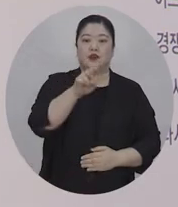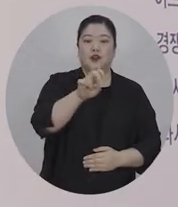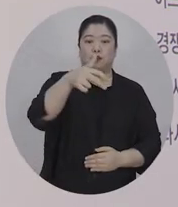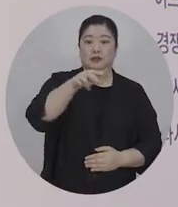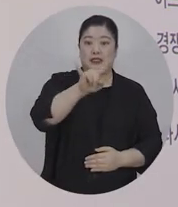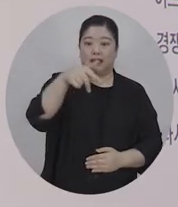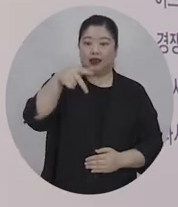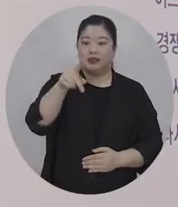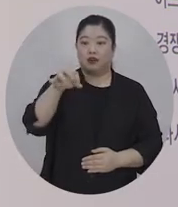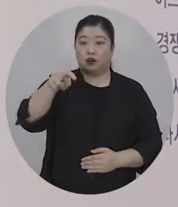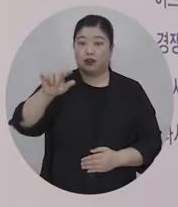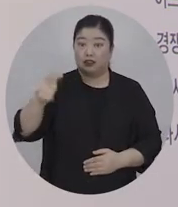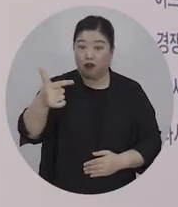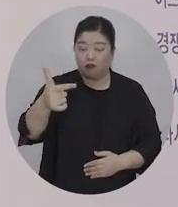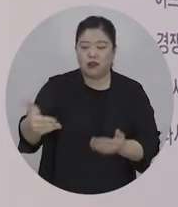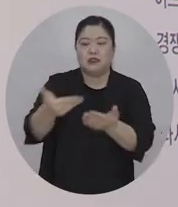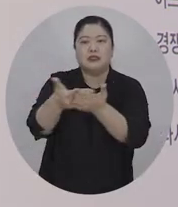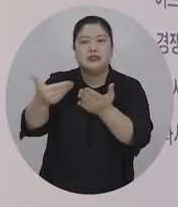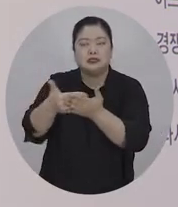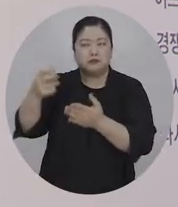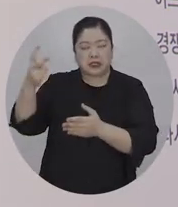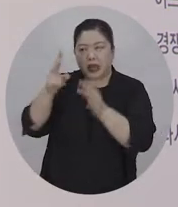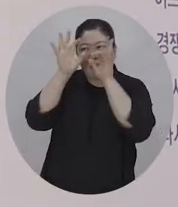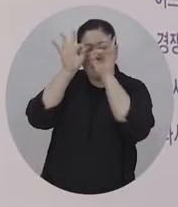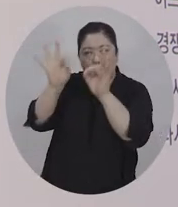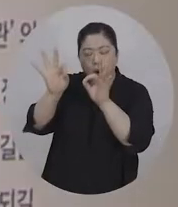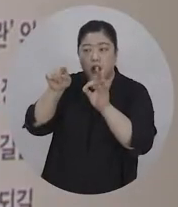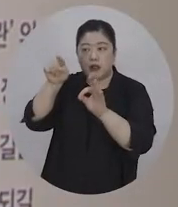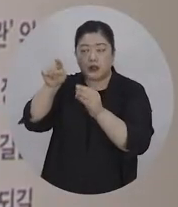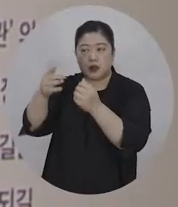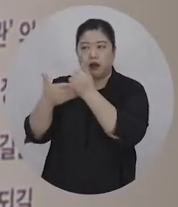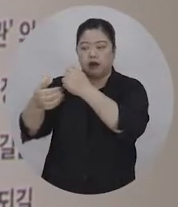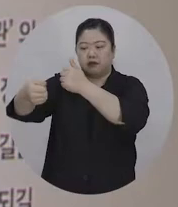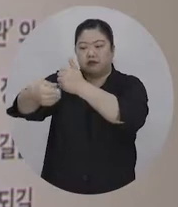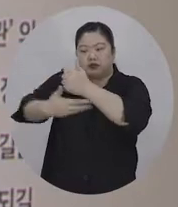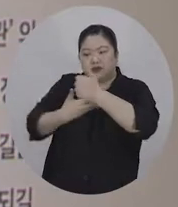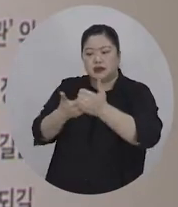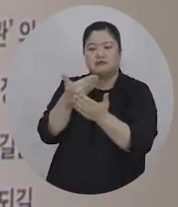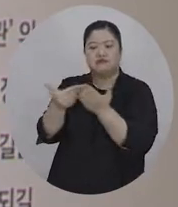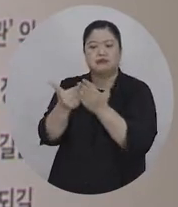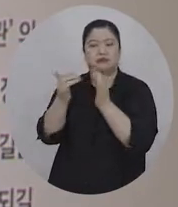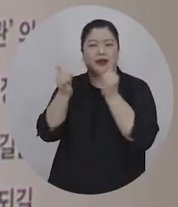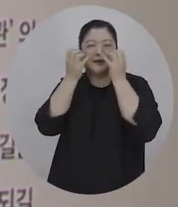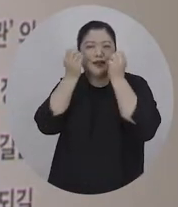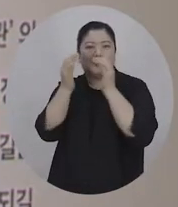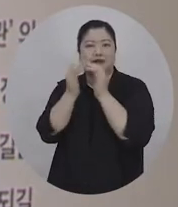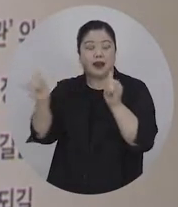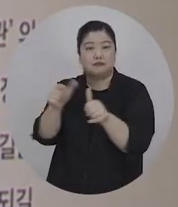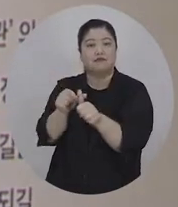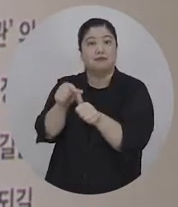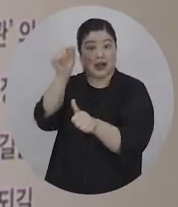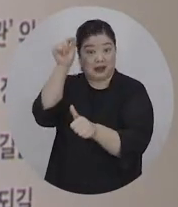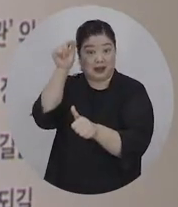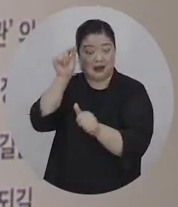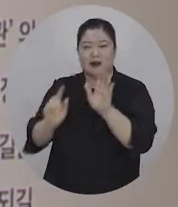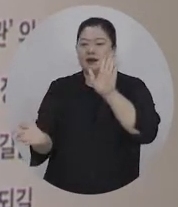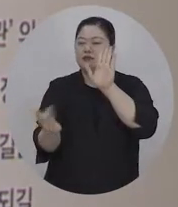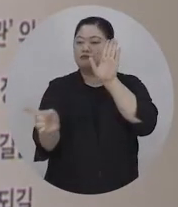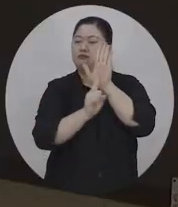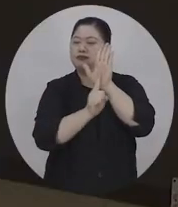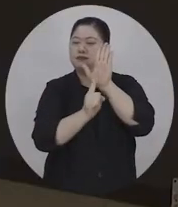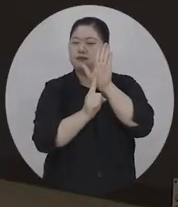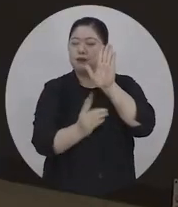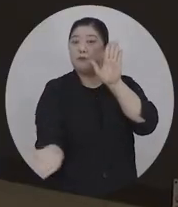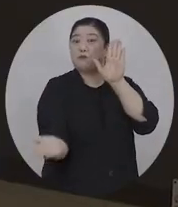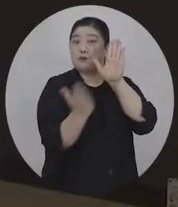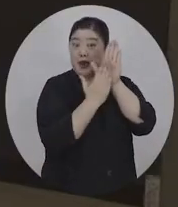겸재 정선 의 파혼을 재조명하고 미래를 이끌어갈 신진작가 발굴 프로젝트 제 13의 겸 제 내일의